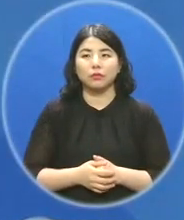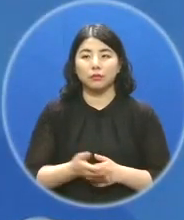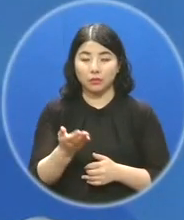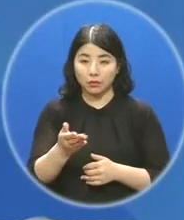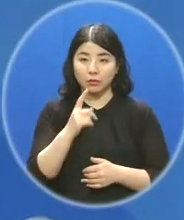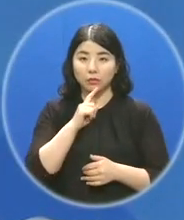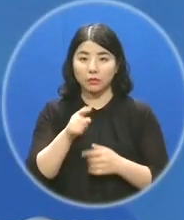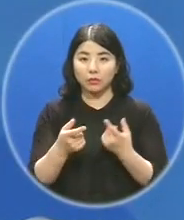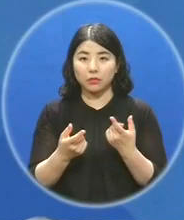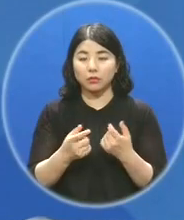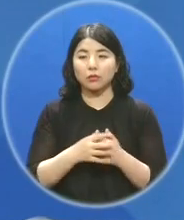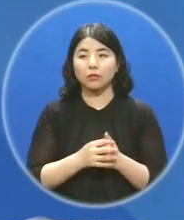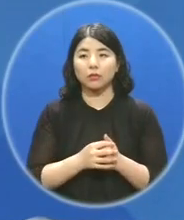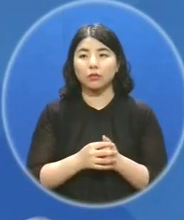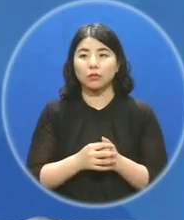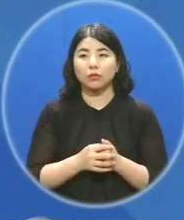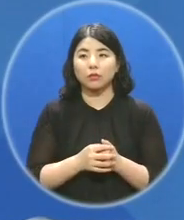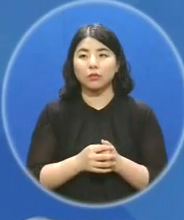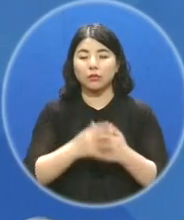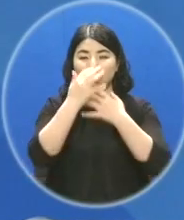의원님께서 말씀하시는 거는